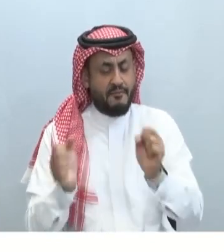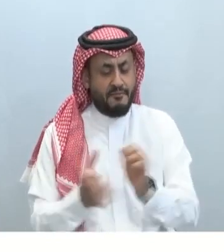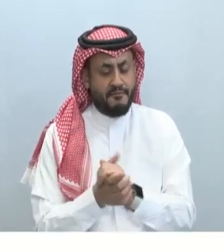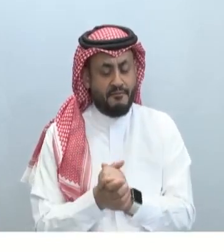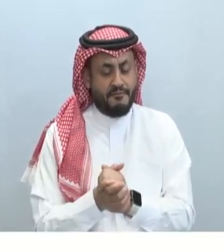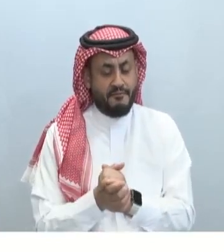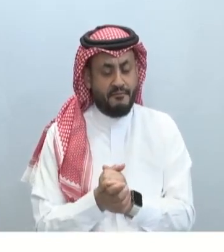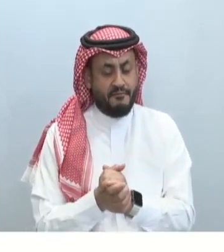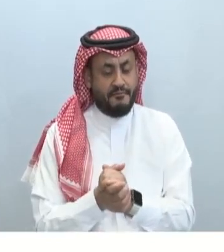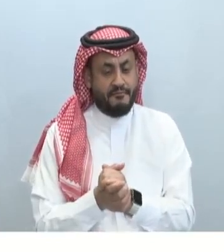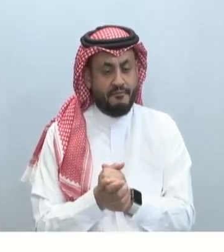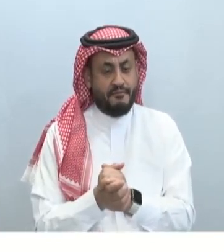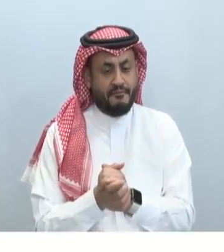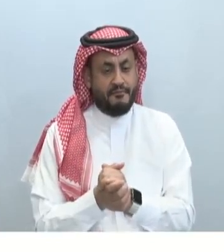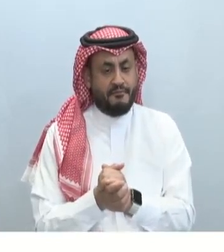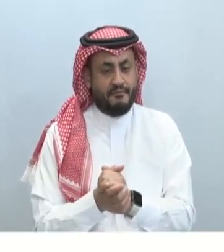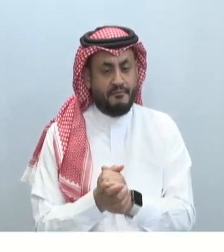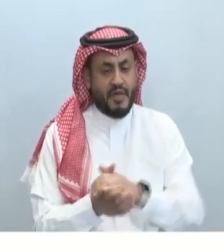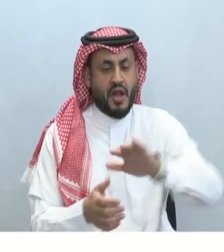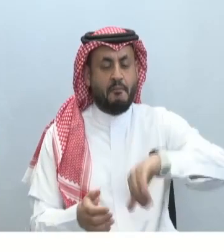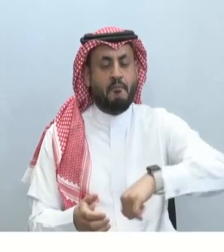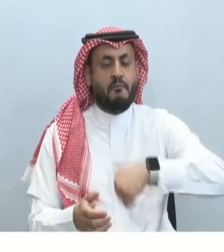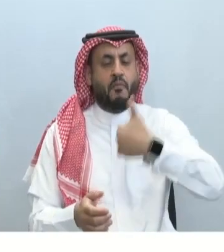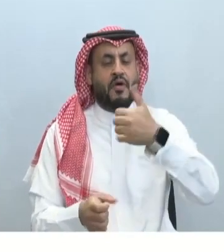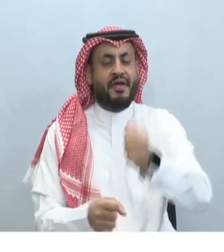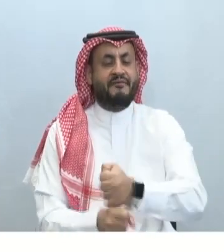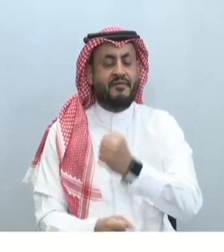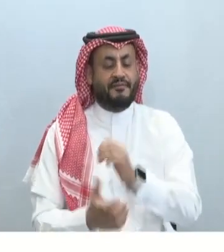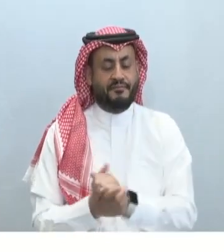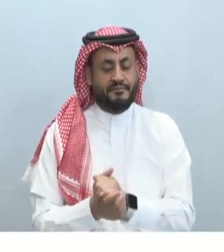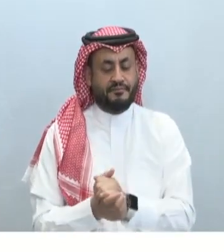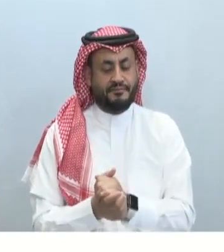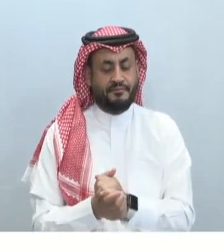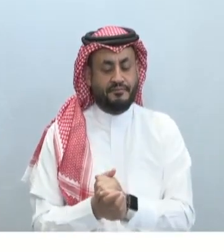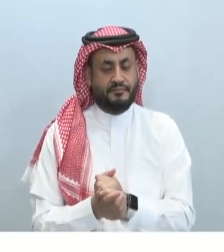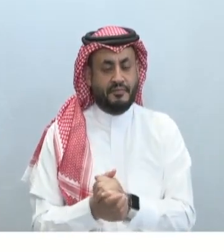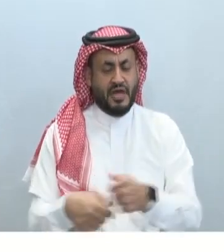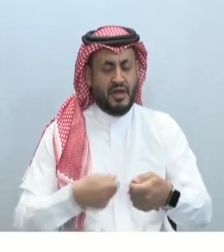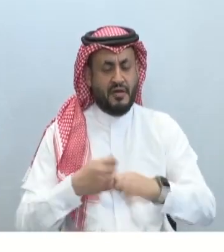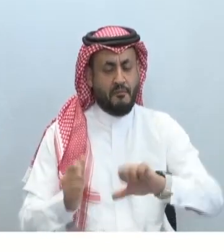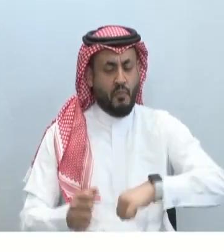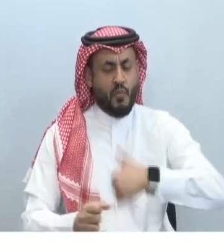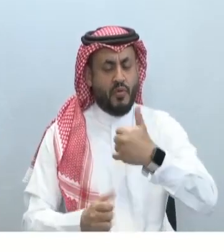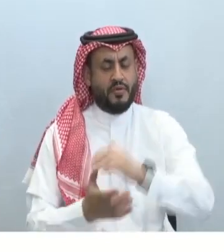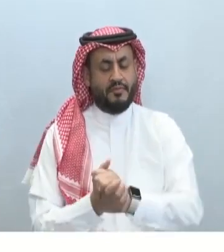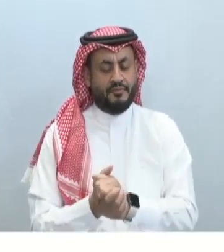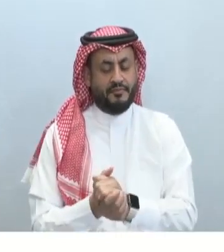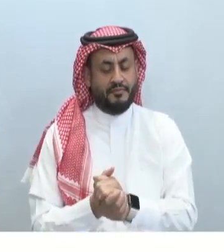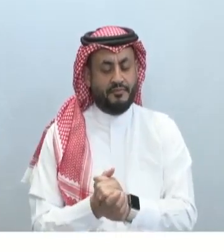وبي ما النتيجه بورك لهما في بيعهما